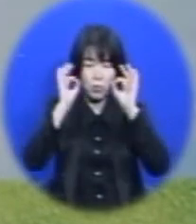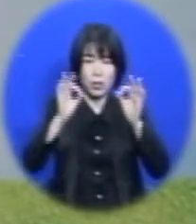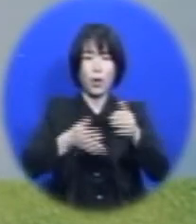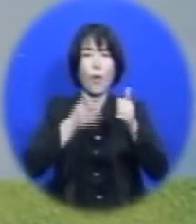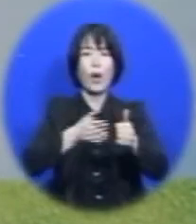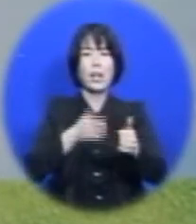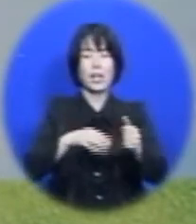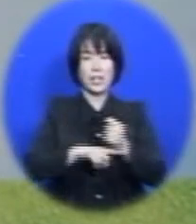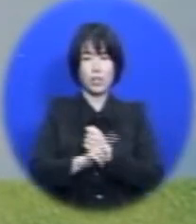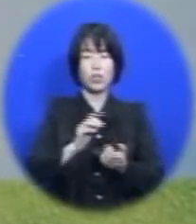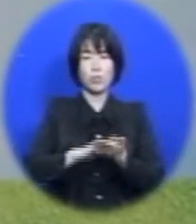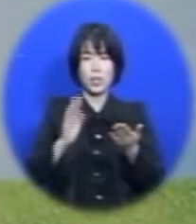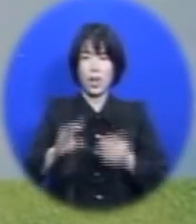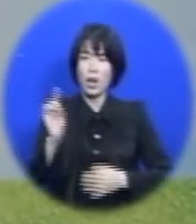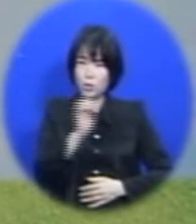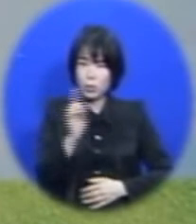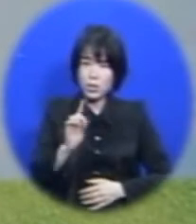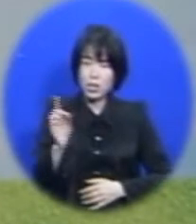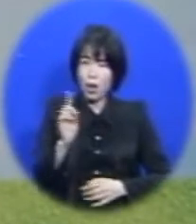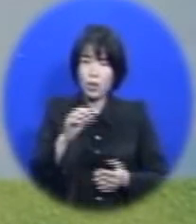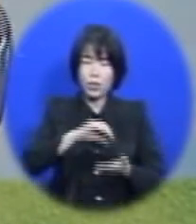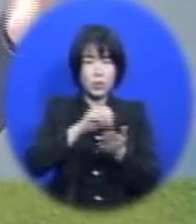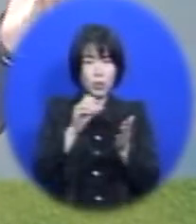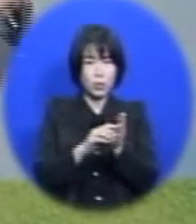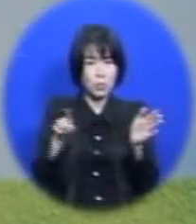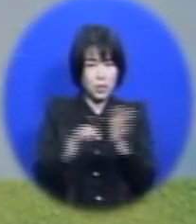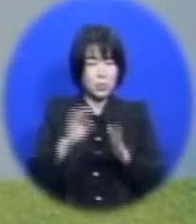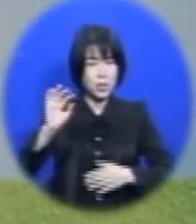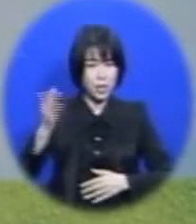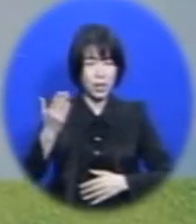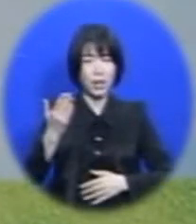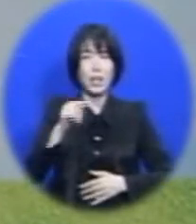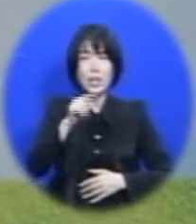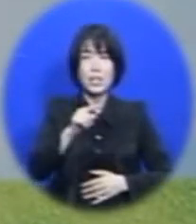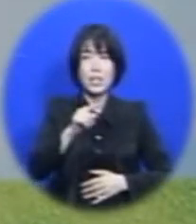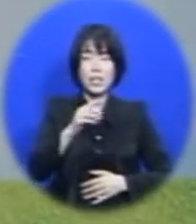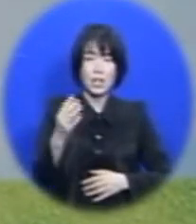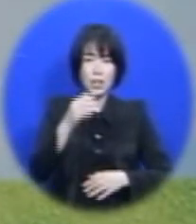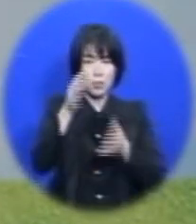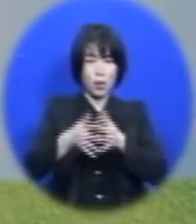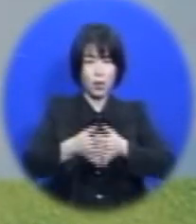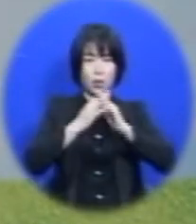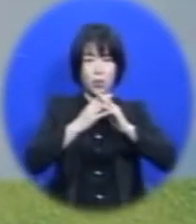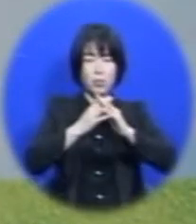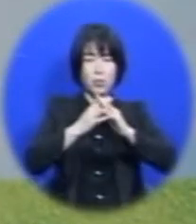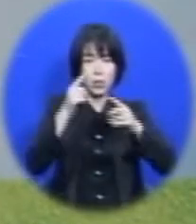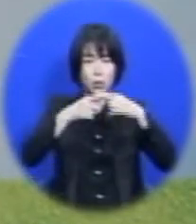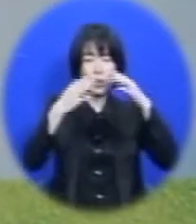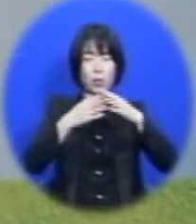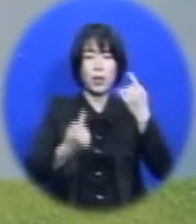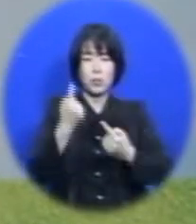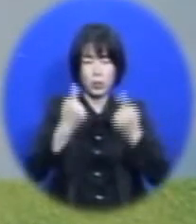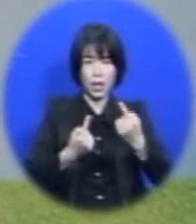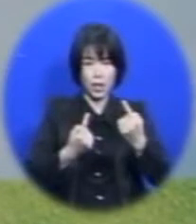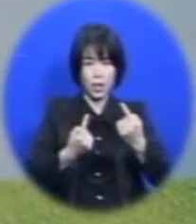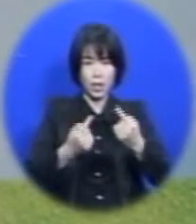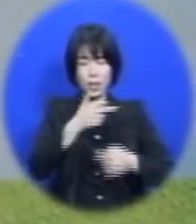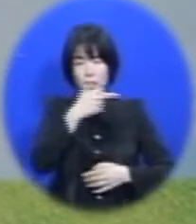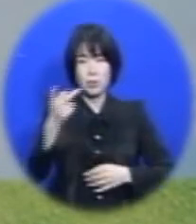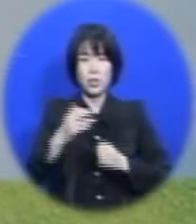거예요. 도대체 어느 정도 믿음이 되어야 이 건물보다도 더 클 수 있습니까? 선한목자교회 성도를 보면